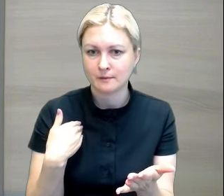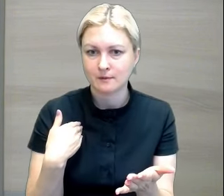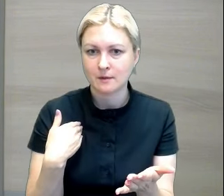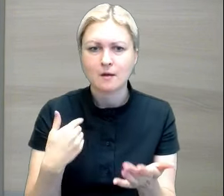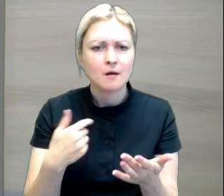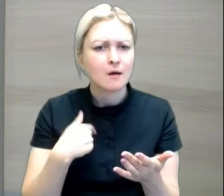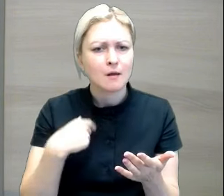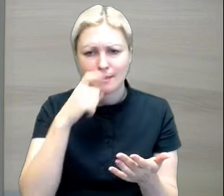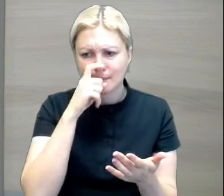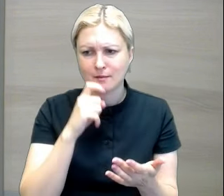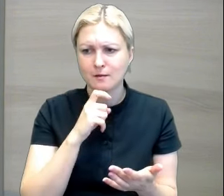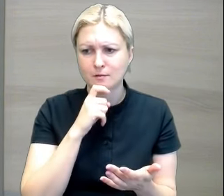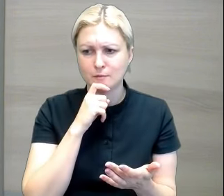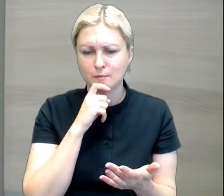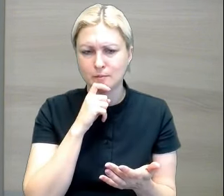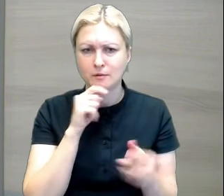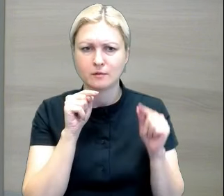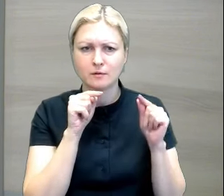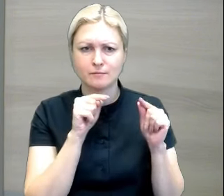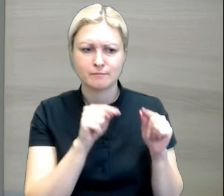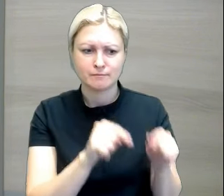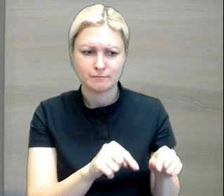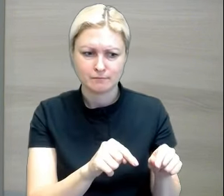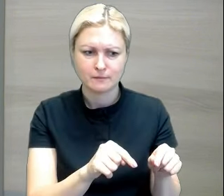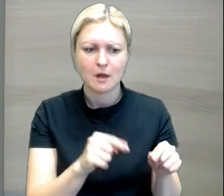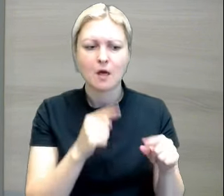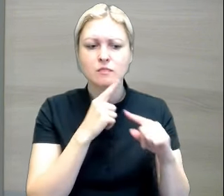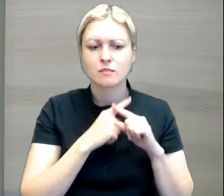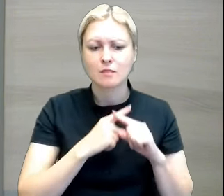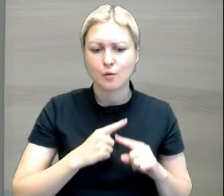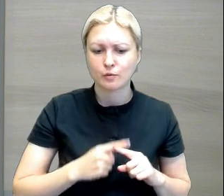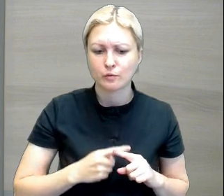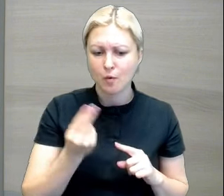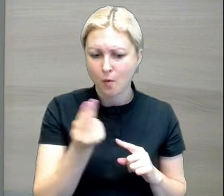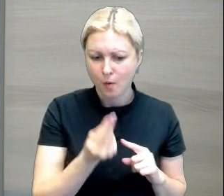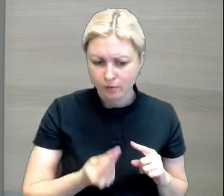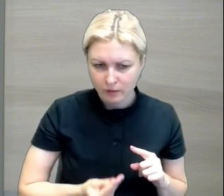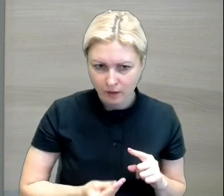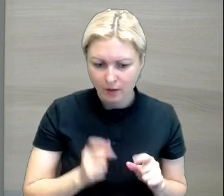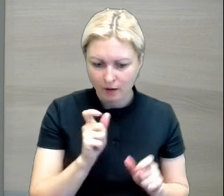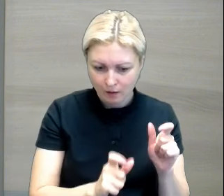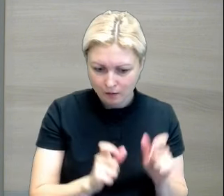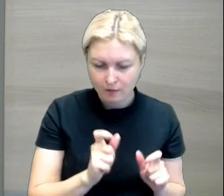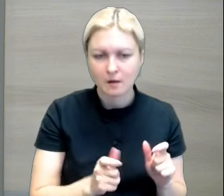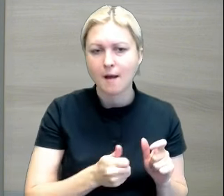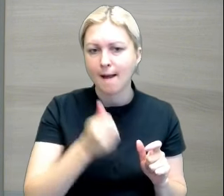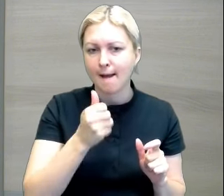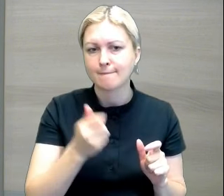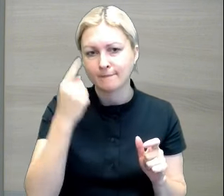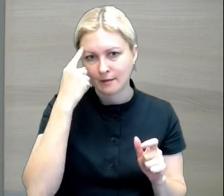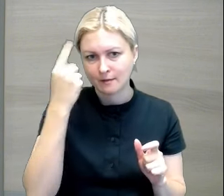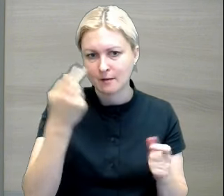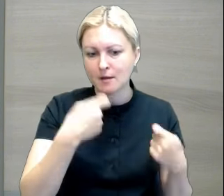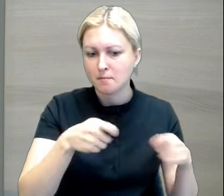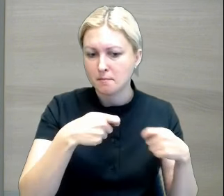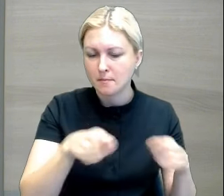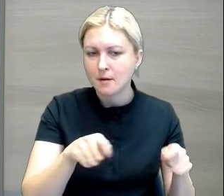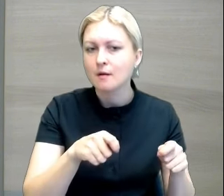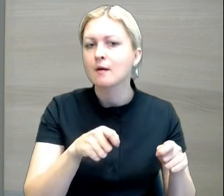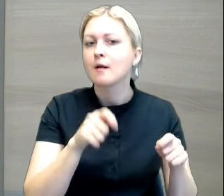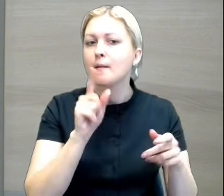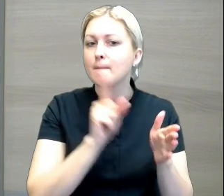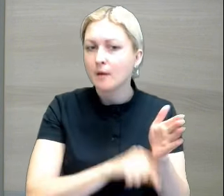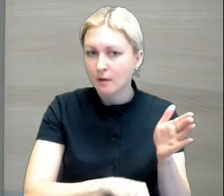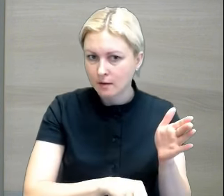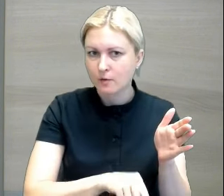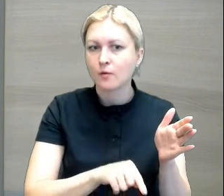suprasti jog šičia yra idėja kad tiem tautodalininkam a prekiauti toj šventj būtų pigiau tai ar taip ir įvyks